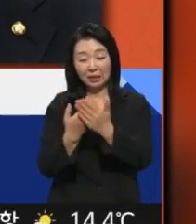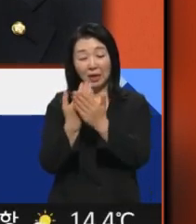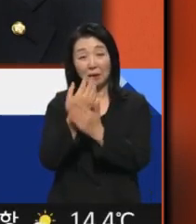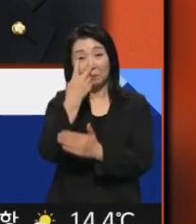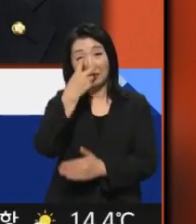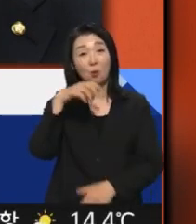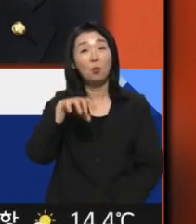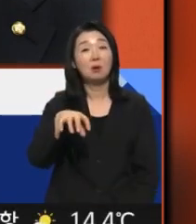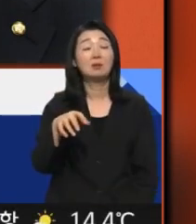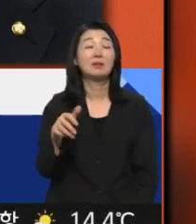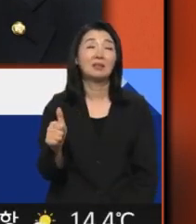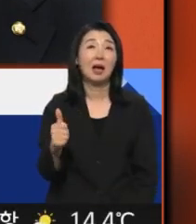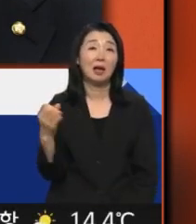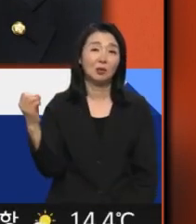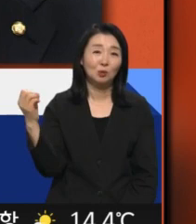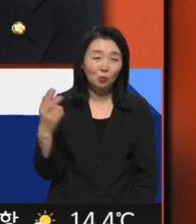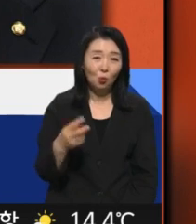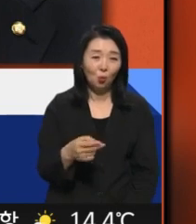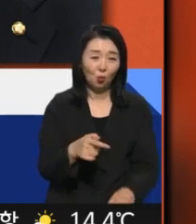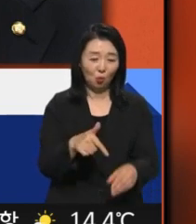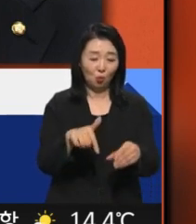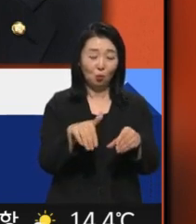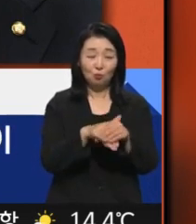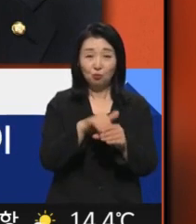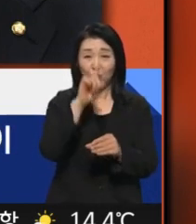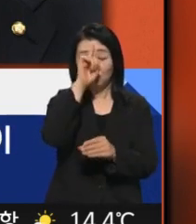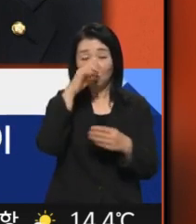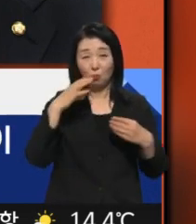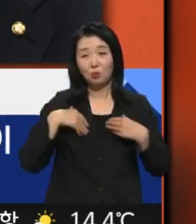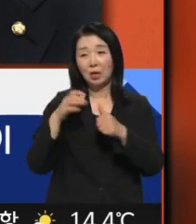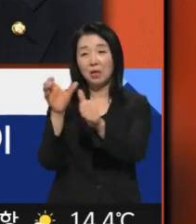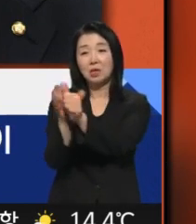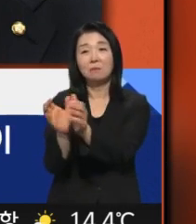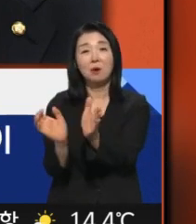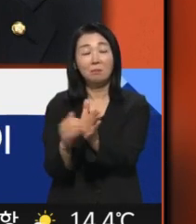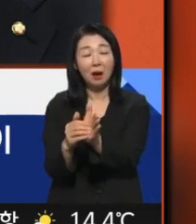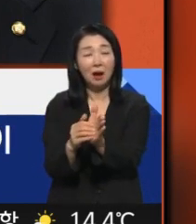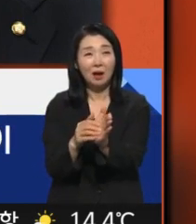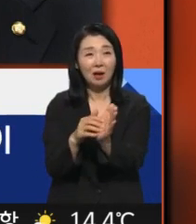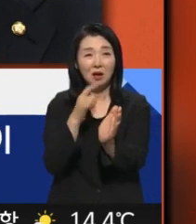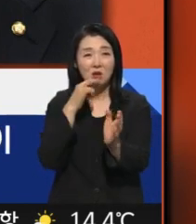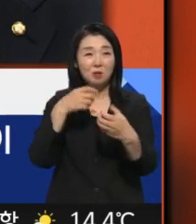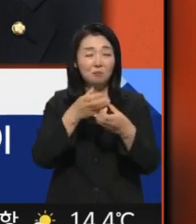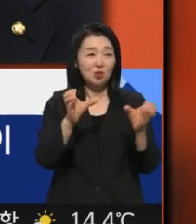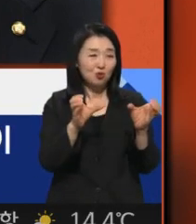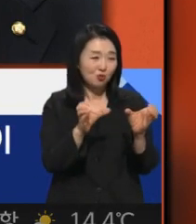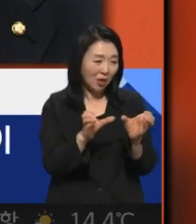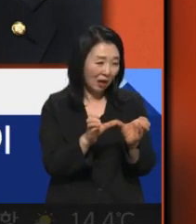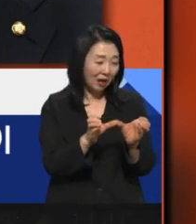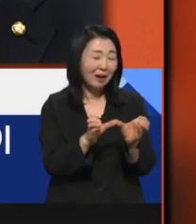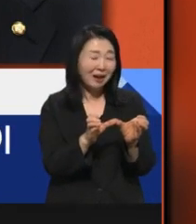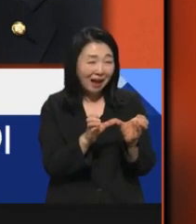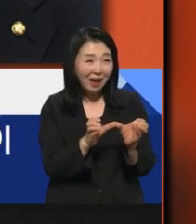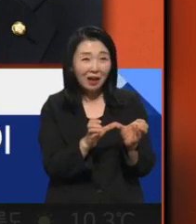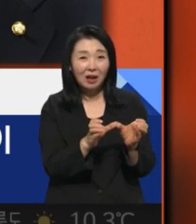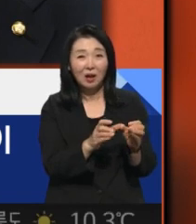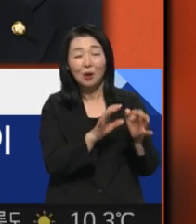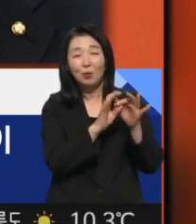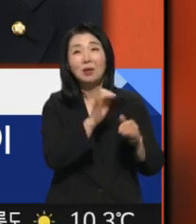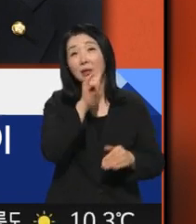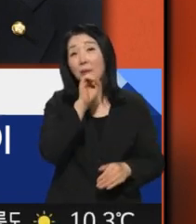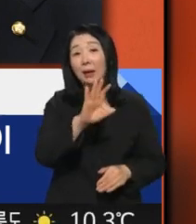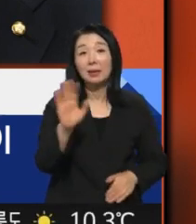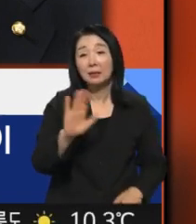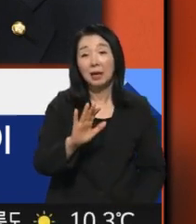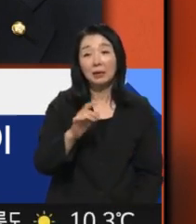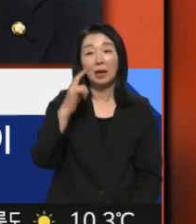문정부에서 임명하신 분들 아닙니까? 그런데 예, 예. 그분들이 뭐 민주당 DNA를 가졌다고 말하지 않잖아요. 태영호